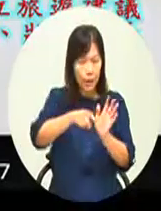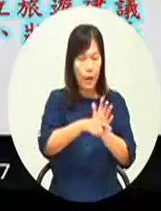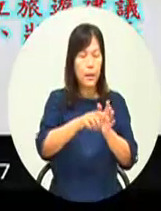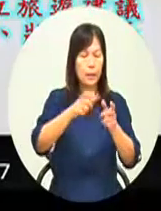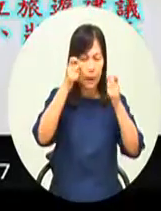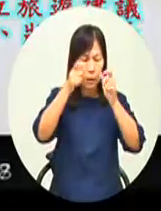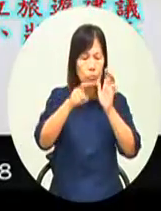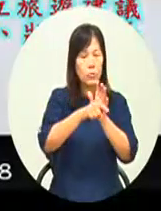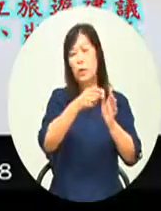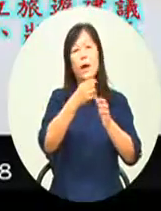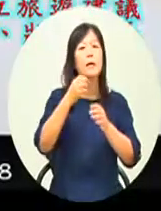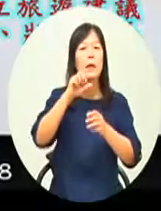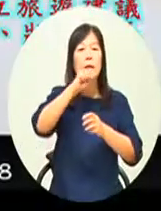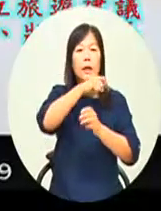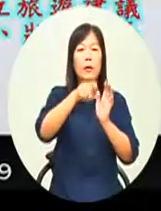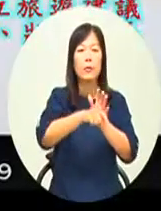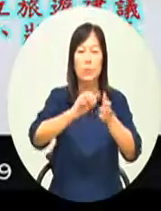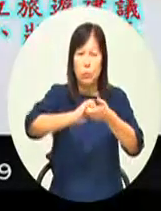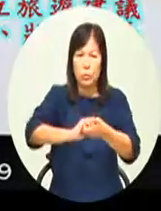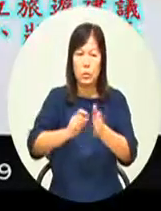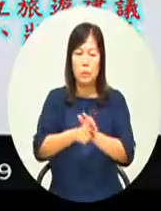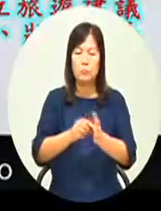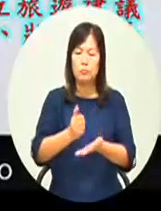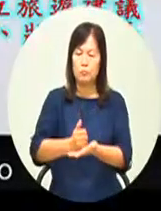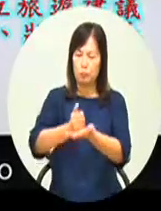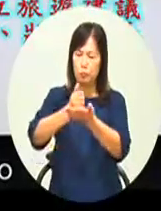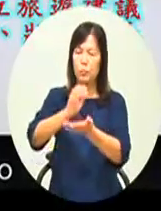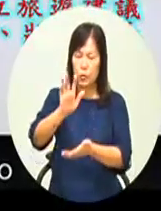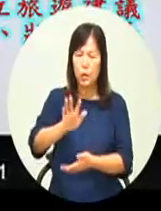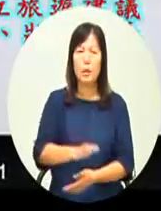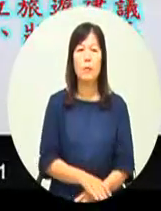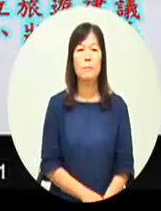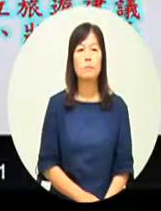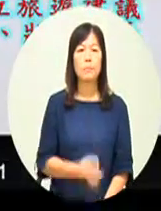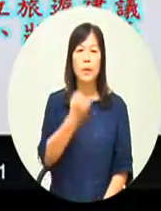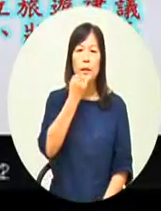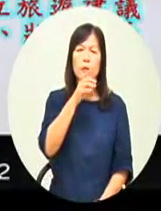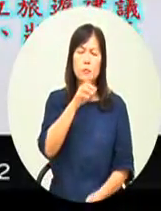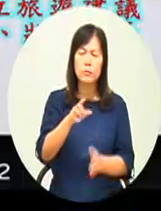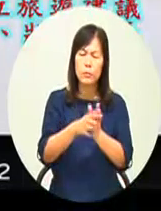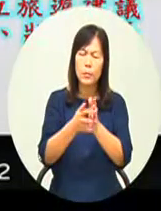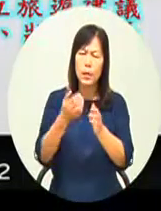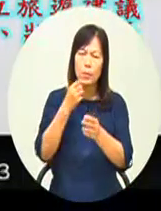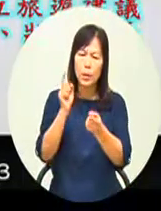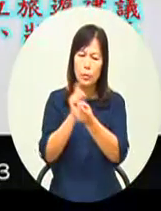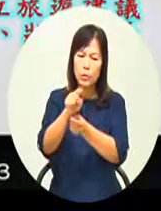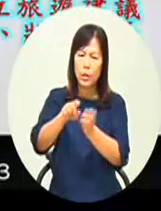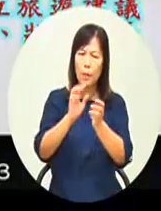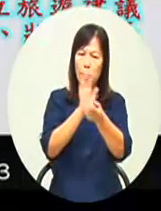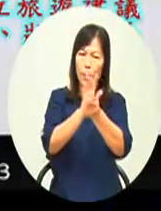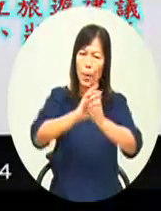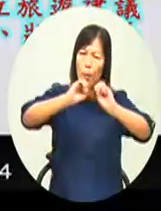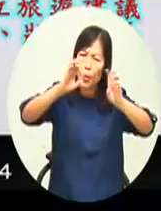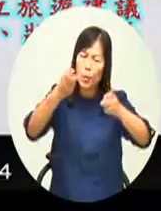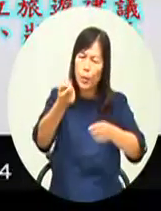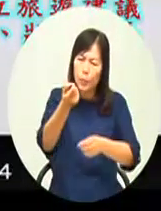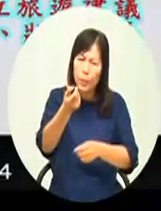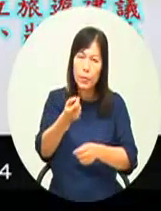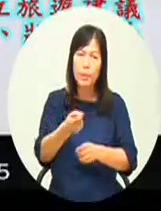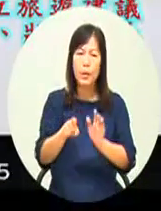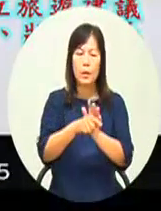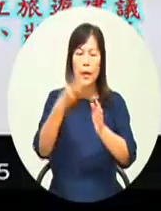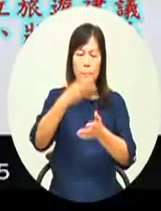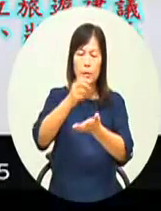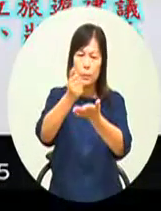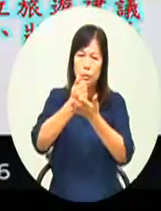世界的定位其实是一个很崇高的一个定位，但我们很少去把玛雅各行销出来，我们也没有曾经